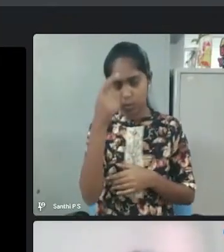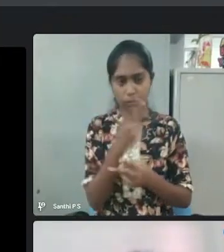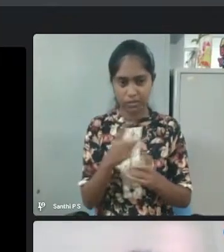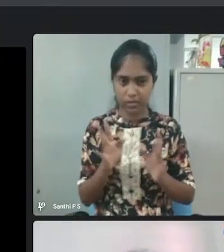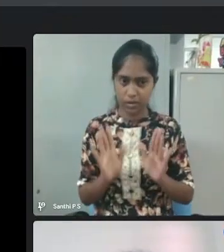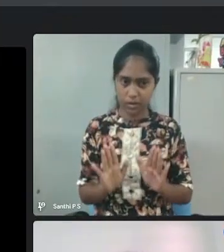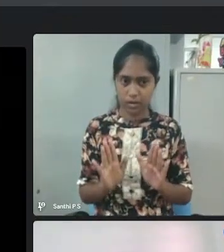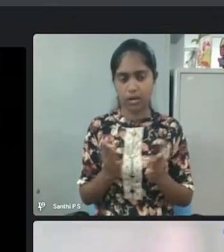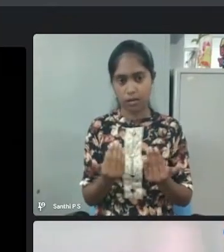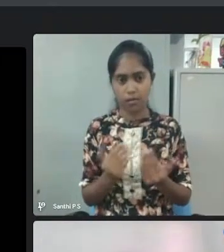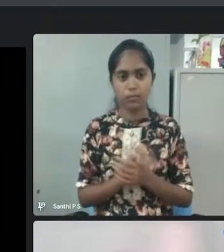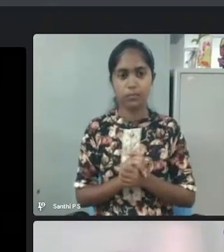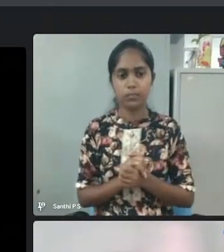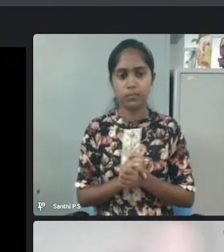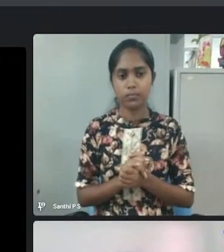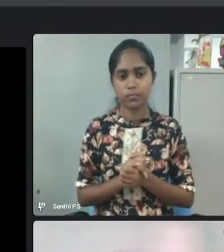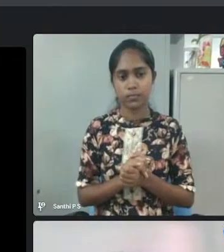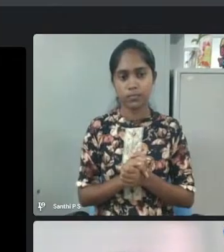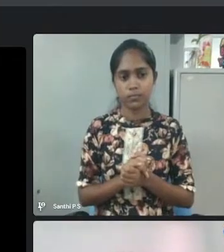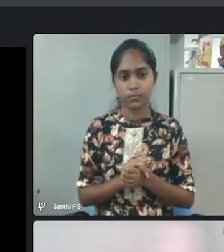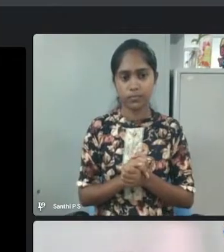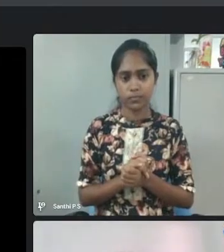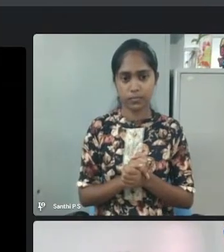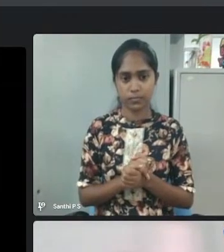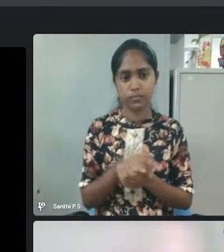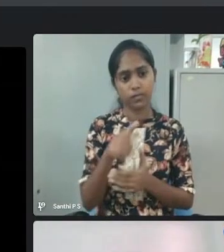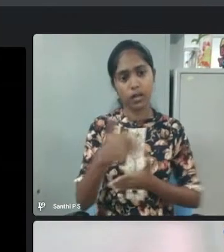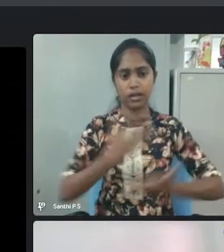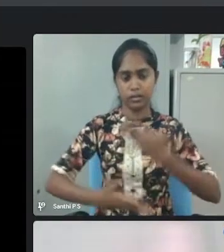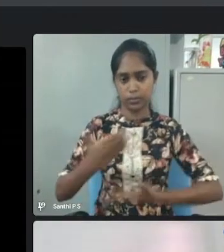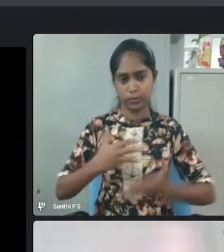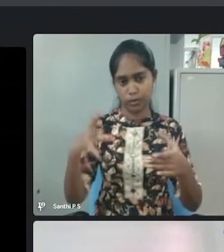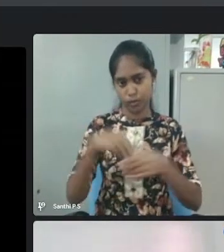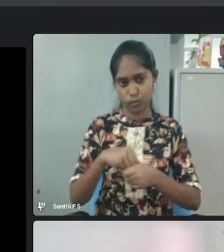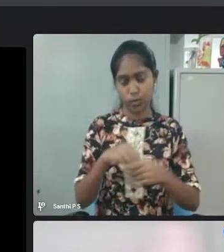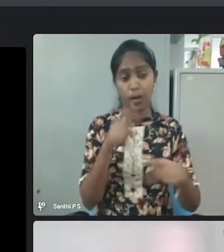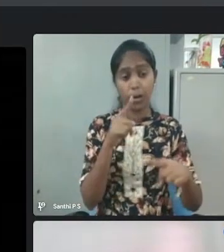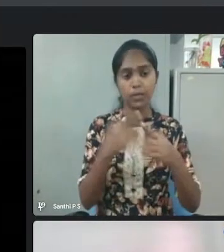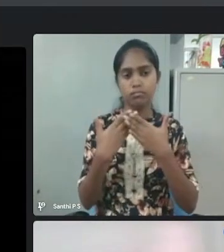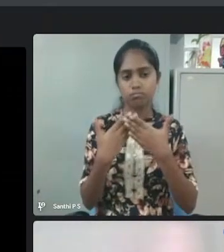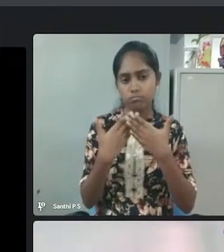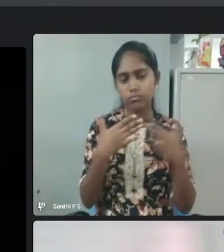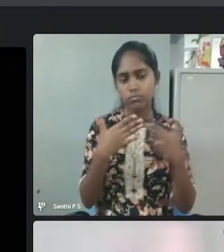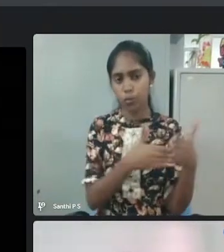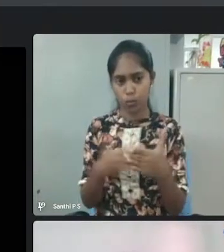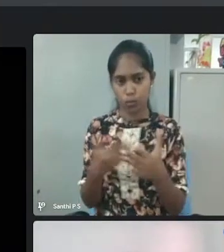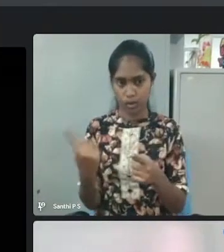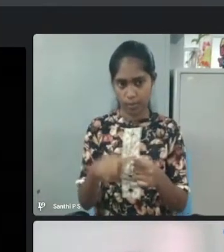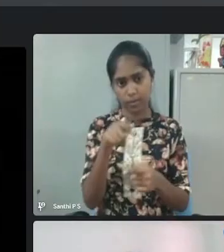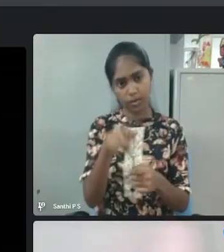വിഷാദം എന്നിവയെല്ലാം ഭിന്നശേഷി ഗണത്തിൽപ്പെടുത്താവുന്നവയാണ്. അതുപോലെ തന്നെ പഠന പ്രശ്നങ്ങളാവാം, ഡിസ്ലെക്സിയ,